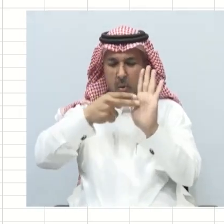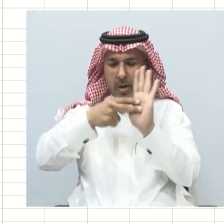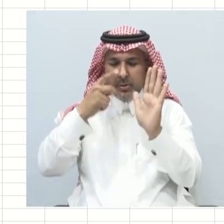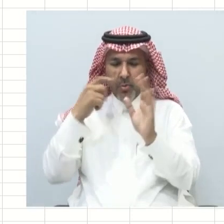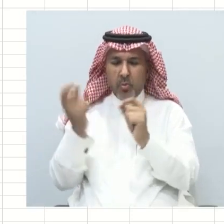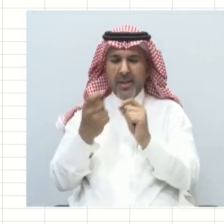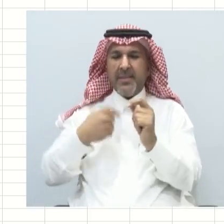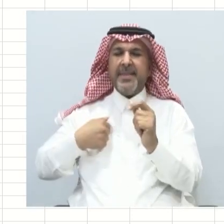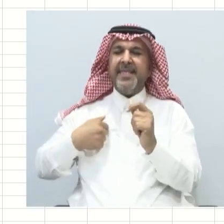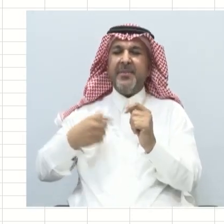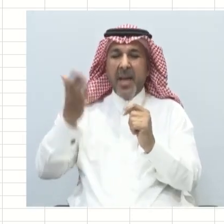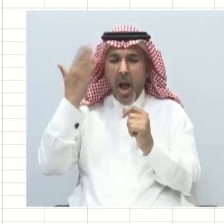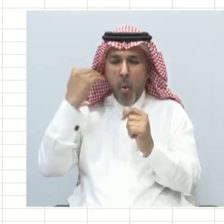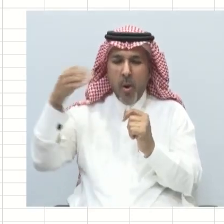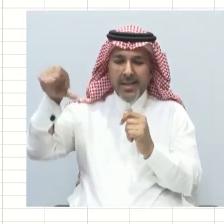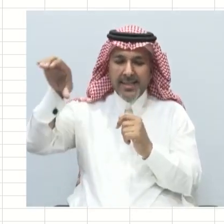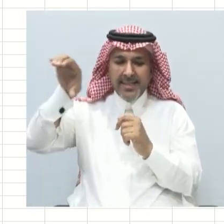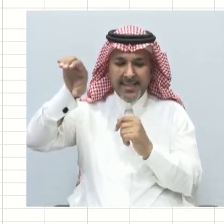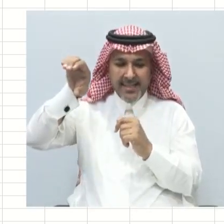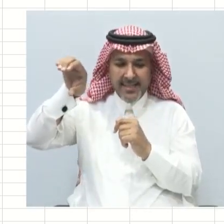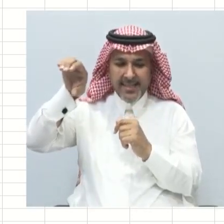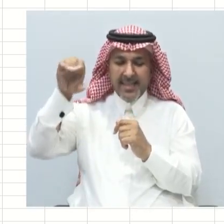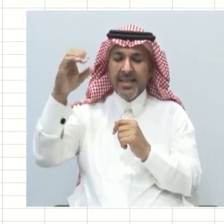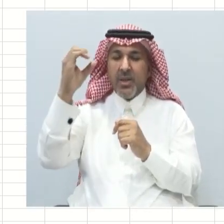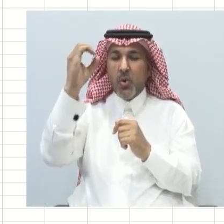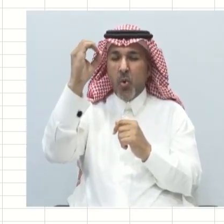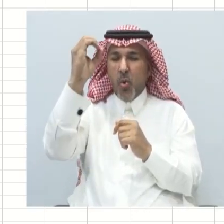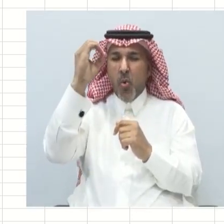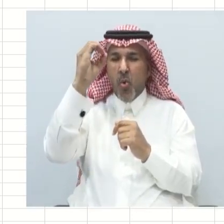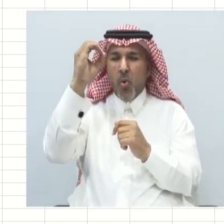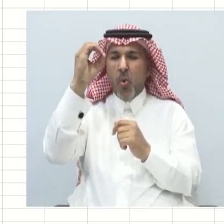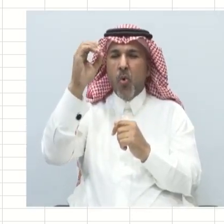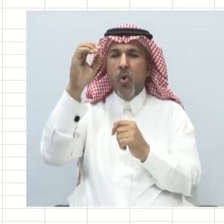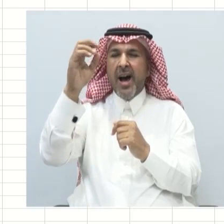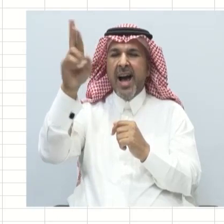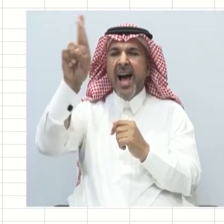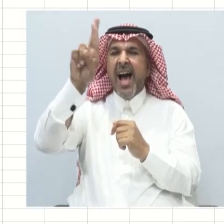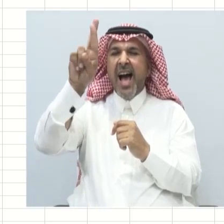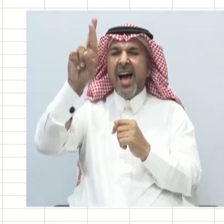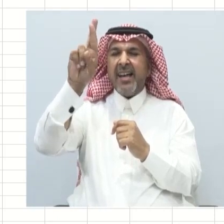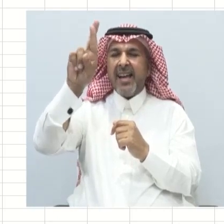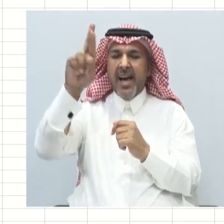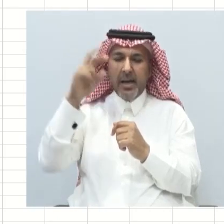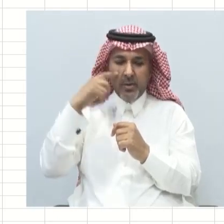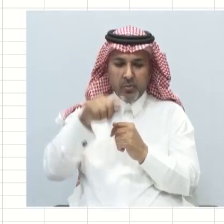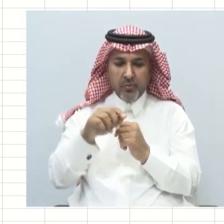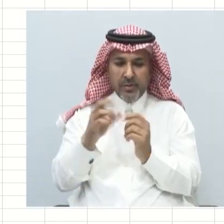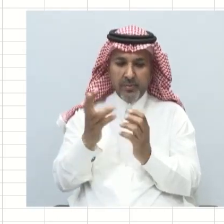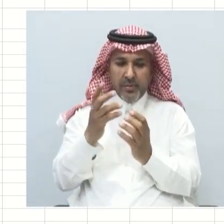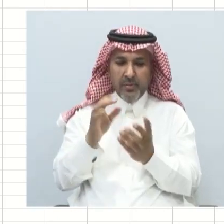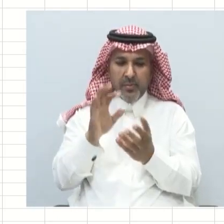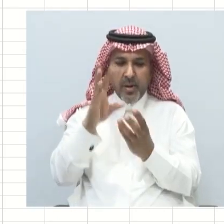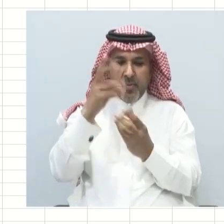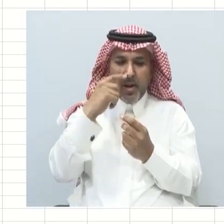عباره عن س ار ار اللي هي كوريل هذه اللي هي للانتشار ثم